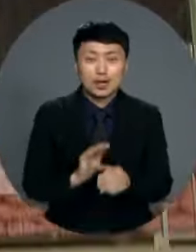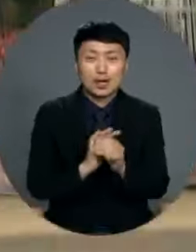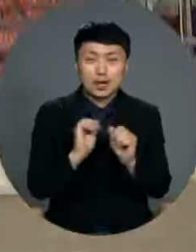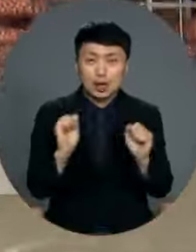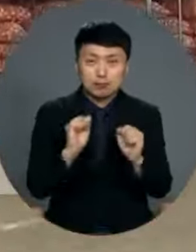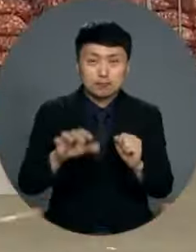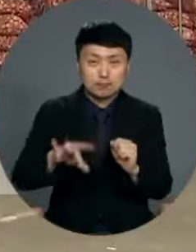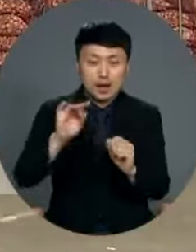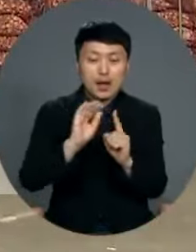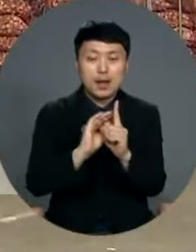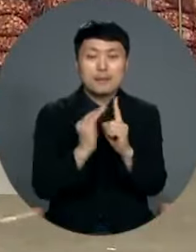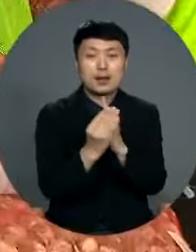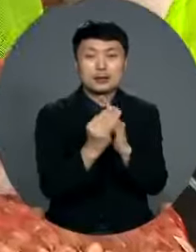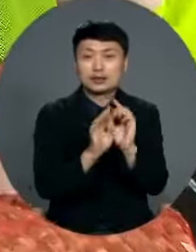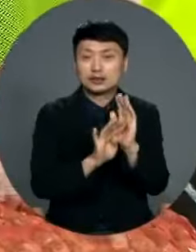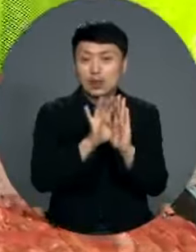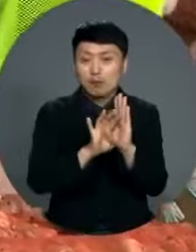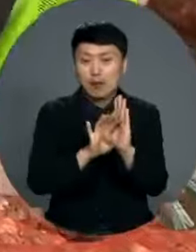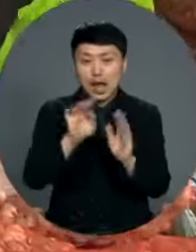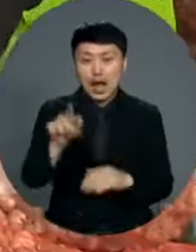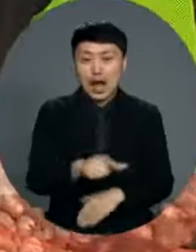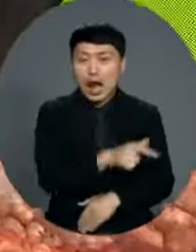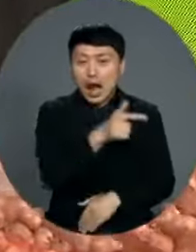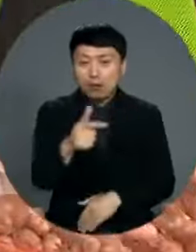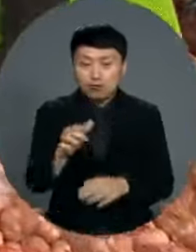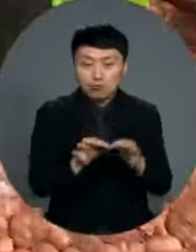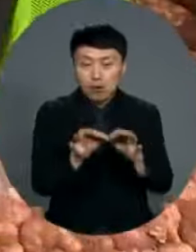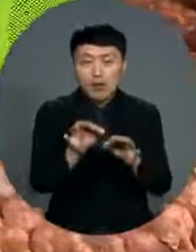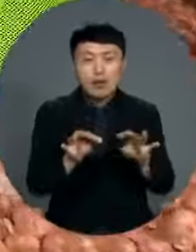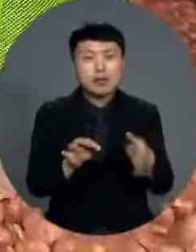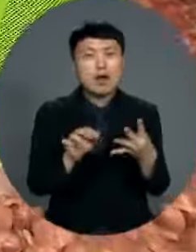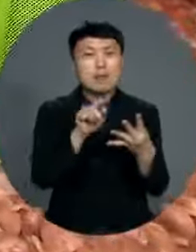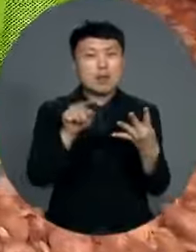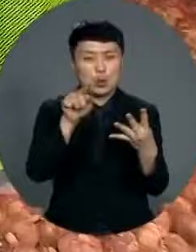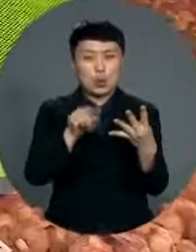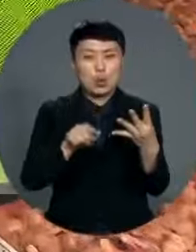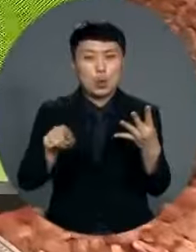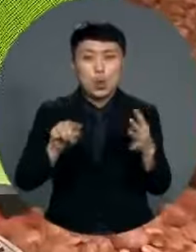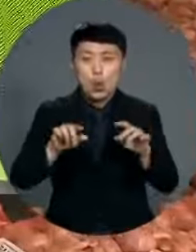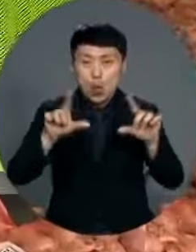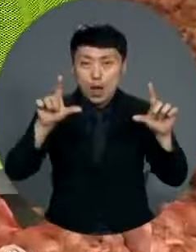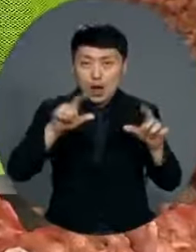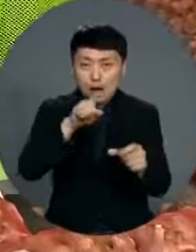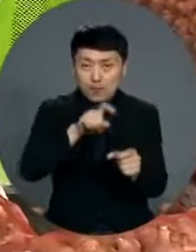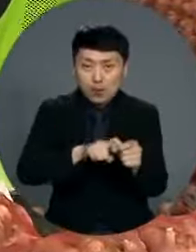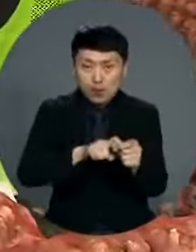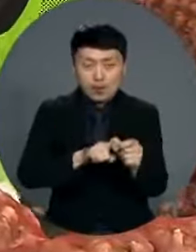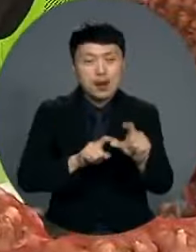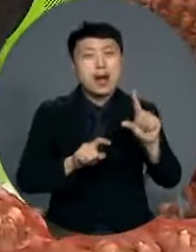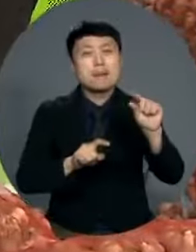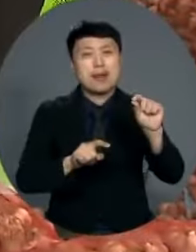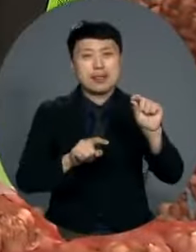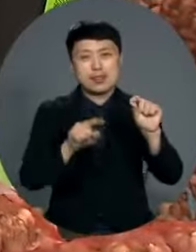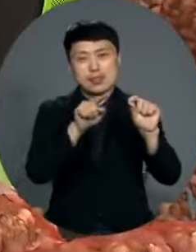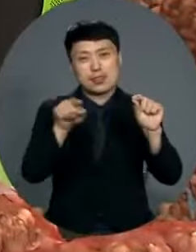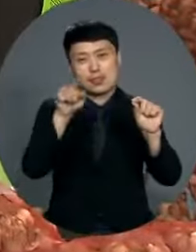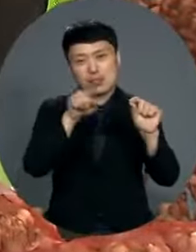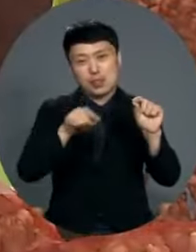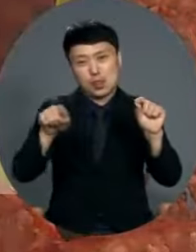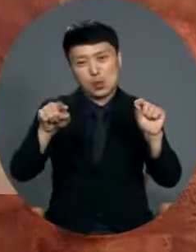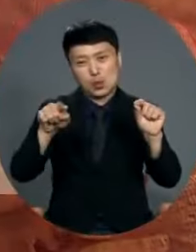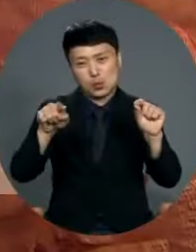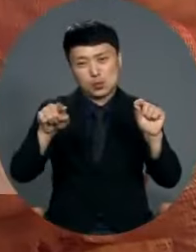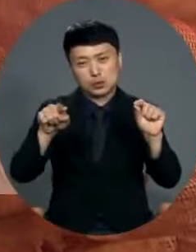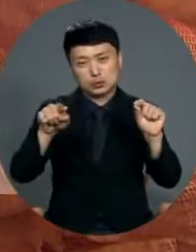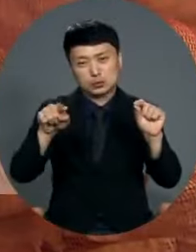최초의 마늘 경매장의 하루 최대 거래량은 400톤. 올해 목표를 만 톤으로 잡았지만